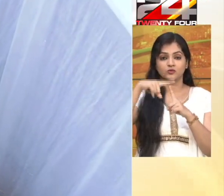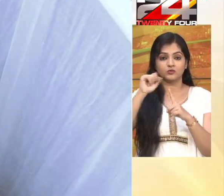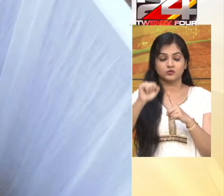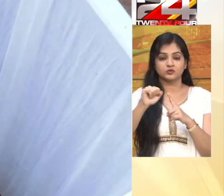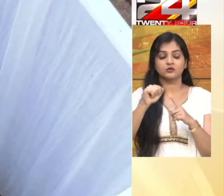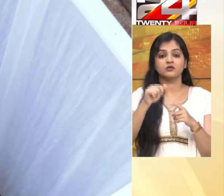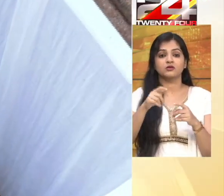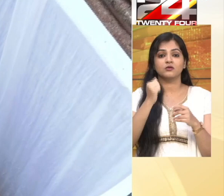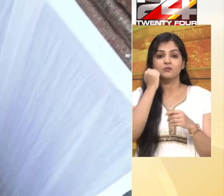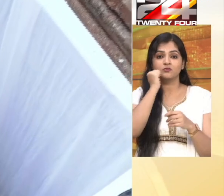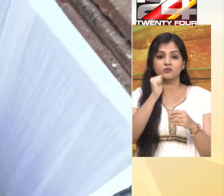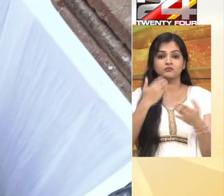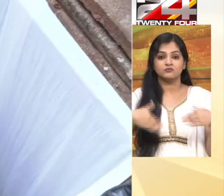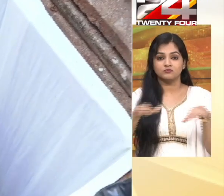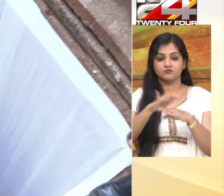അമ്മയുടെ കല്ലറയിൽ